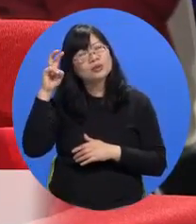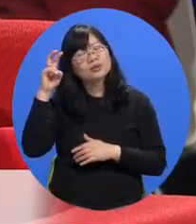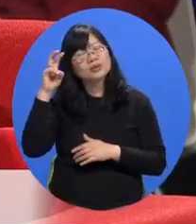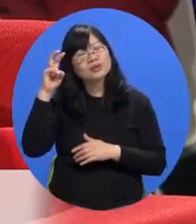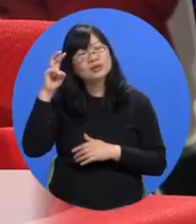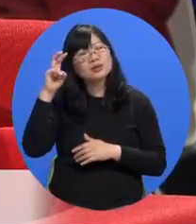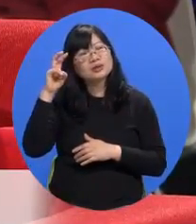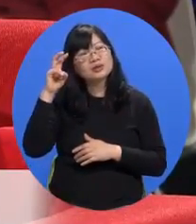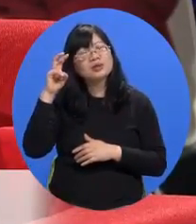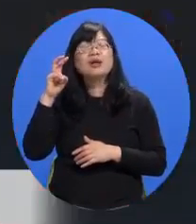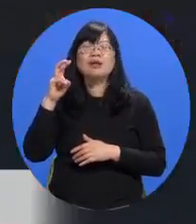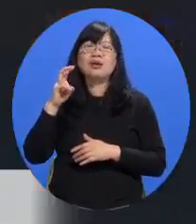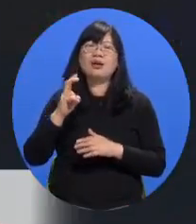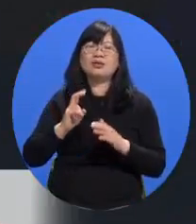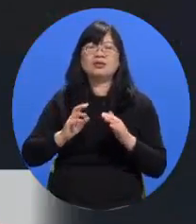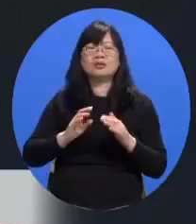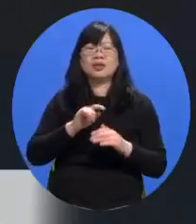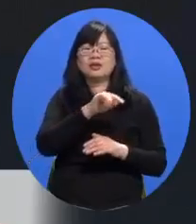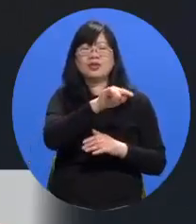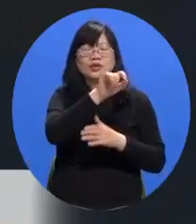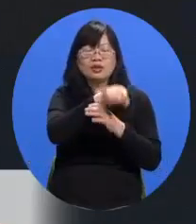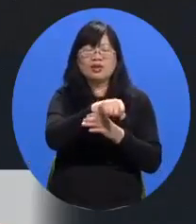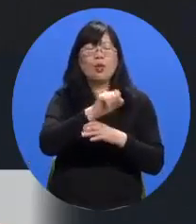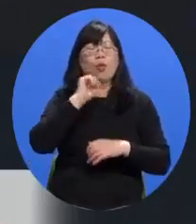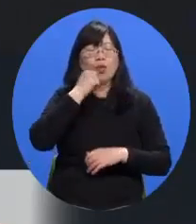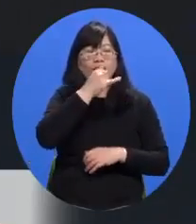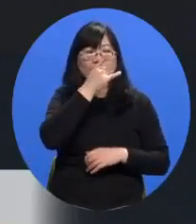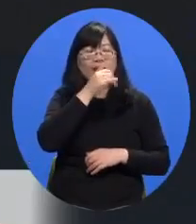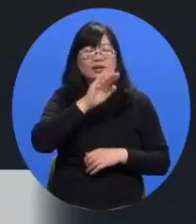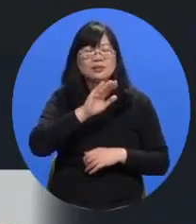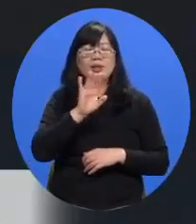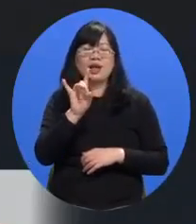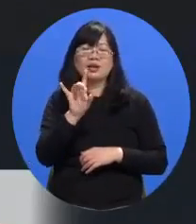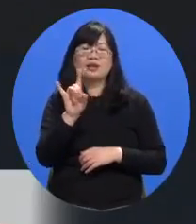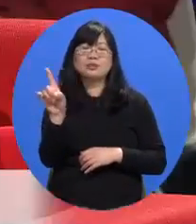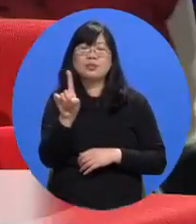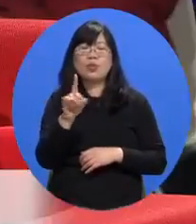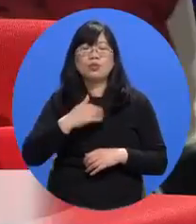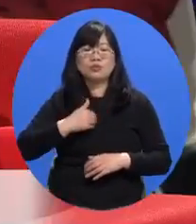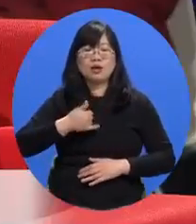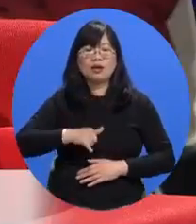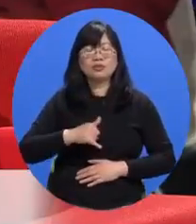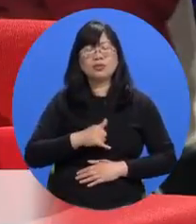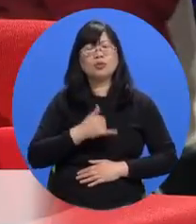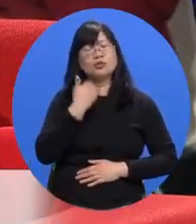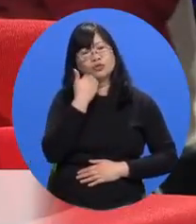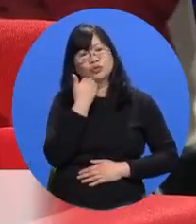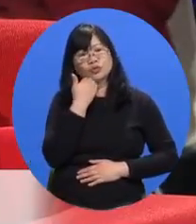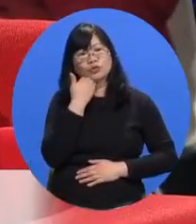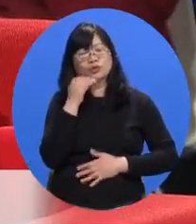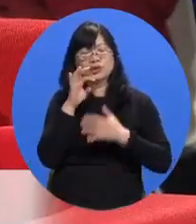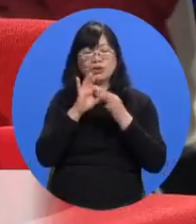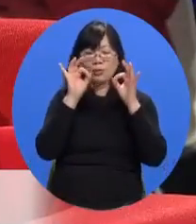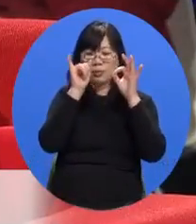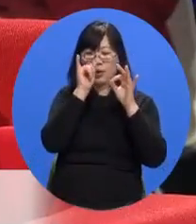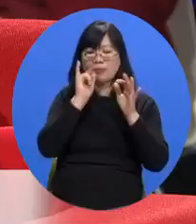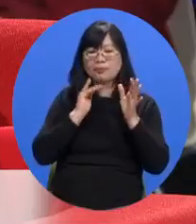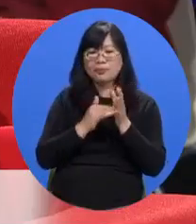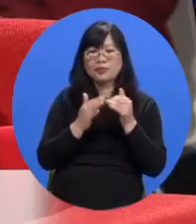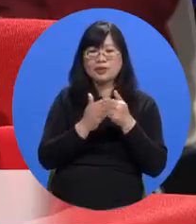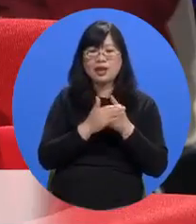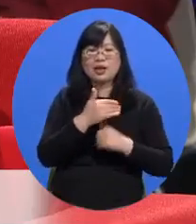근데 네. 그래도 한 가지 저는 교육학자로서 한 가지는 제가 봤던 게 우리 아이가 어떤 아이인가는 네네. 계속 봤던 것 같아요.